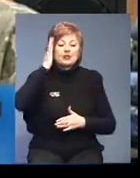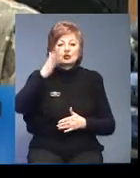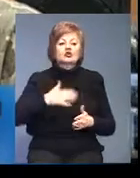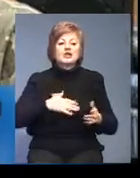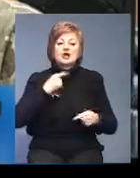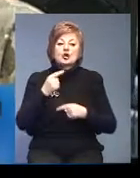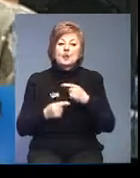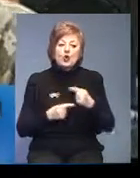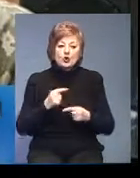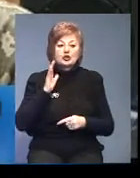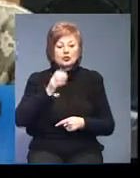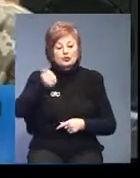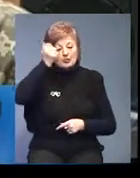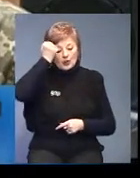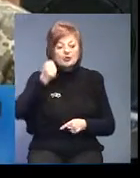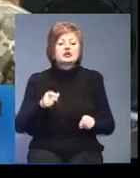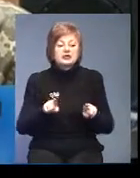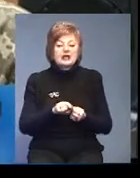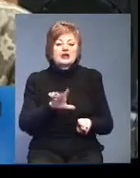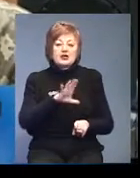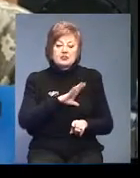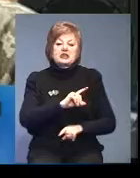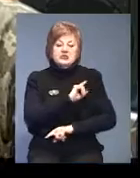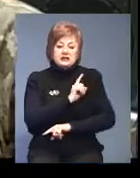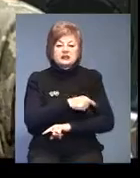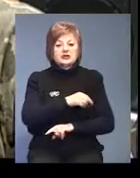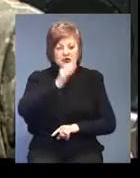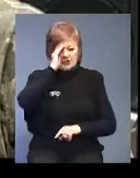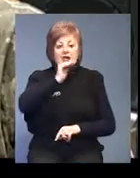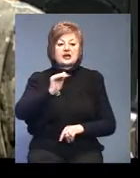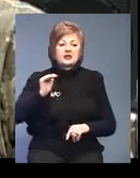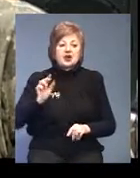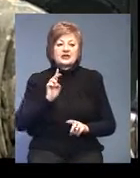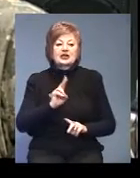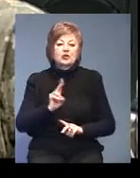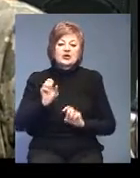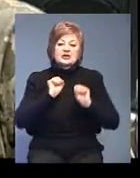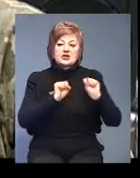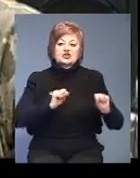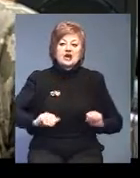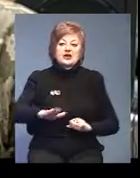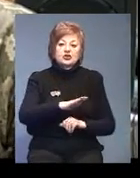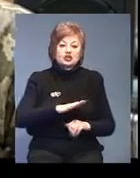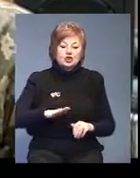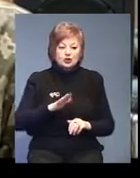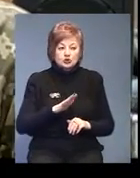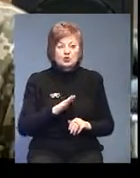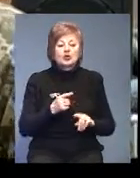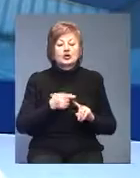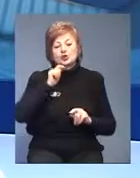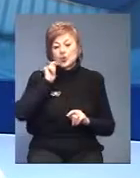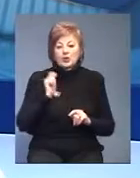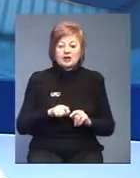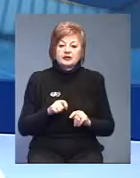що будуть пам'ятати, що були такі мужні чоловіки, хлопці, які захищали територію та кордони України